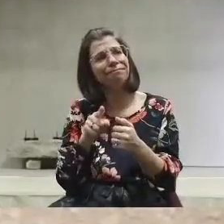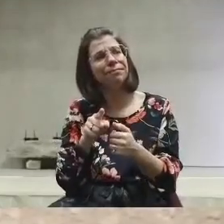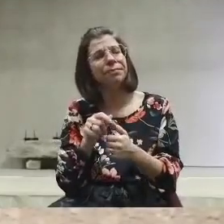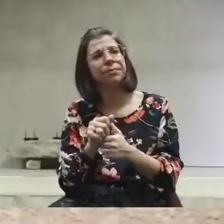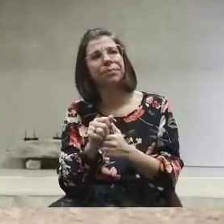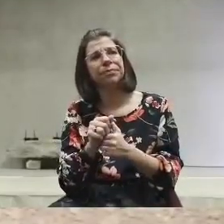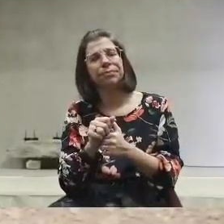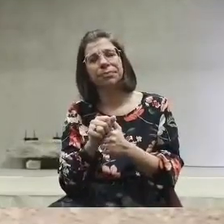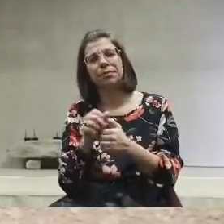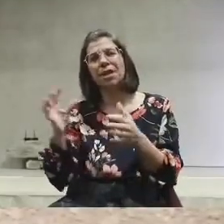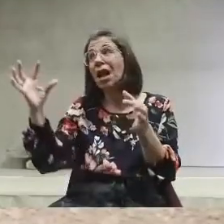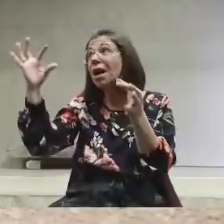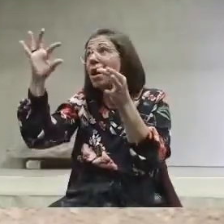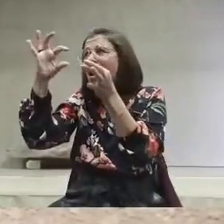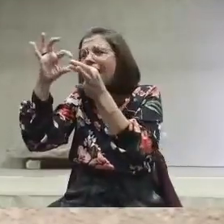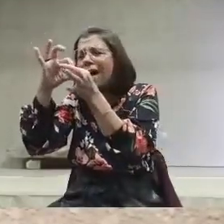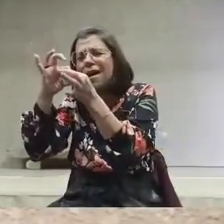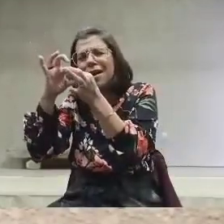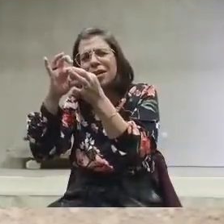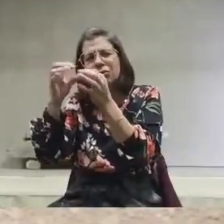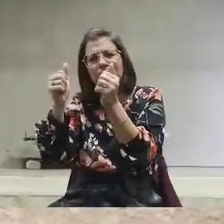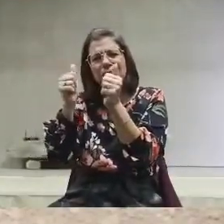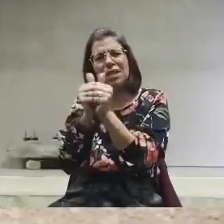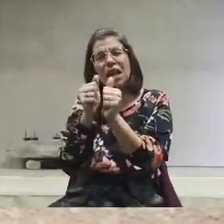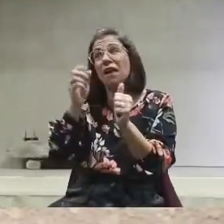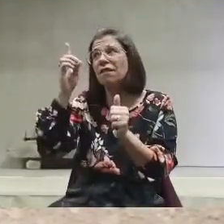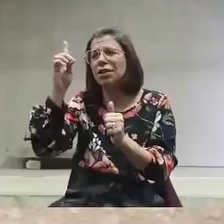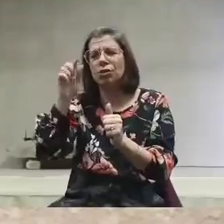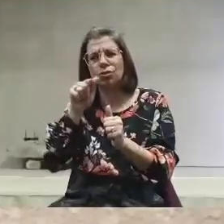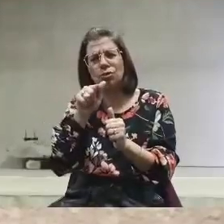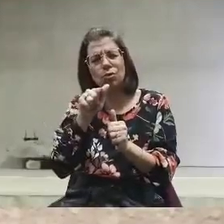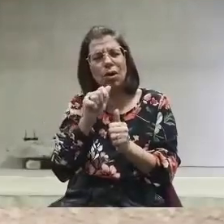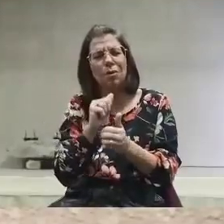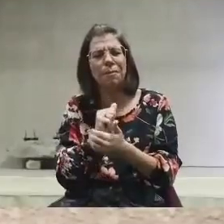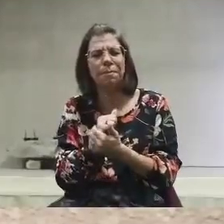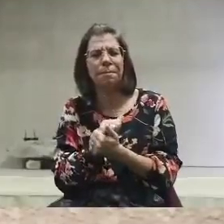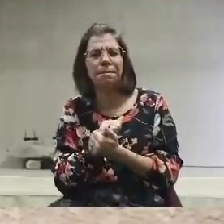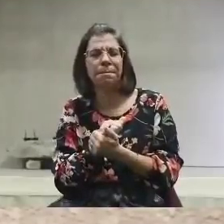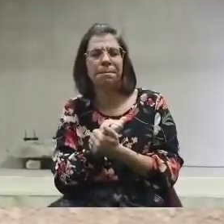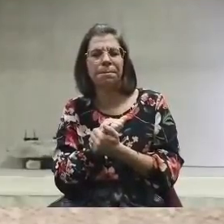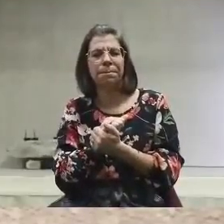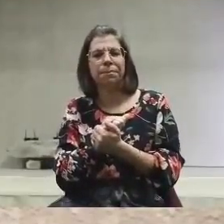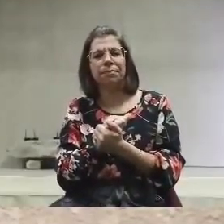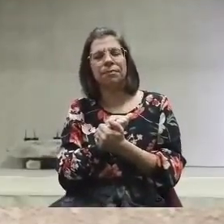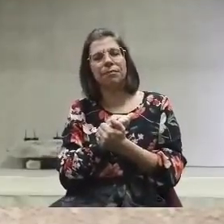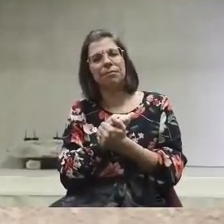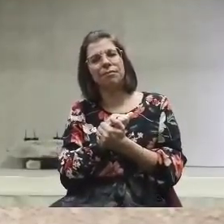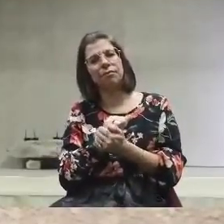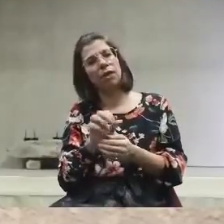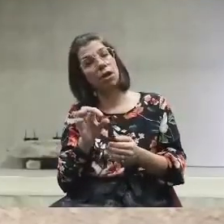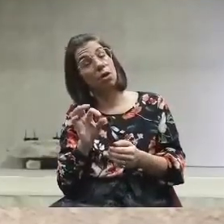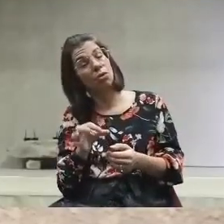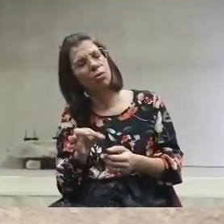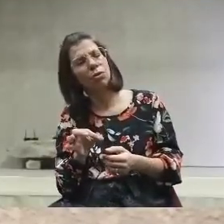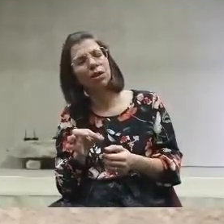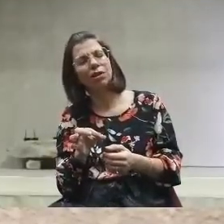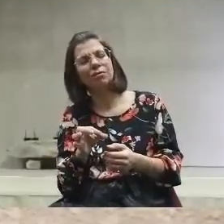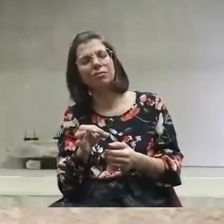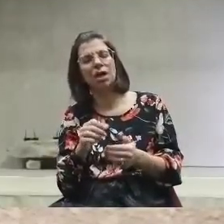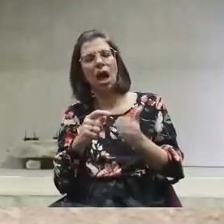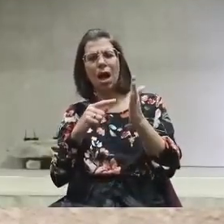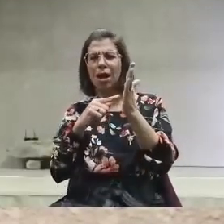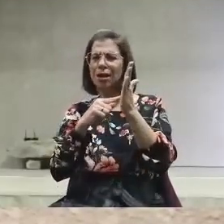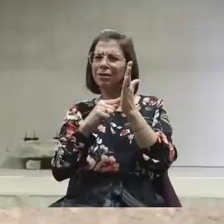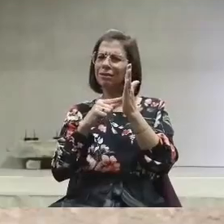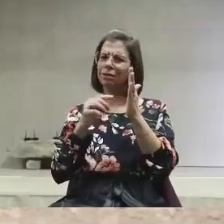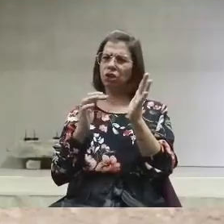réconcilié. Et alors qu'on le blasphémait, alors qu'on le maltraitait, oui, lui, il était en train de nous réconcilier. Lui, il était en